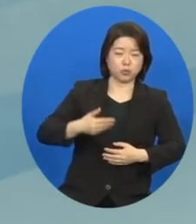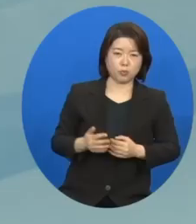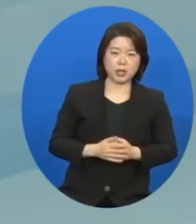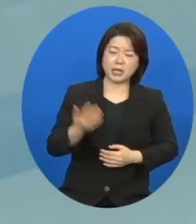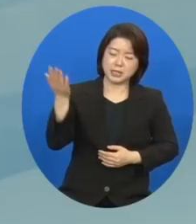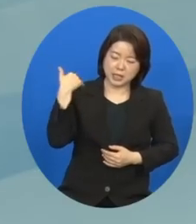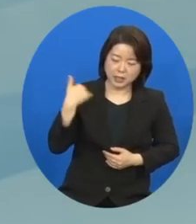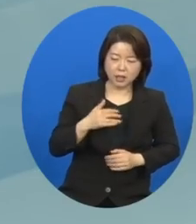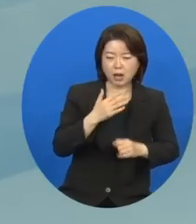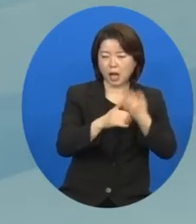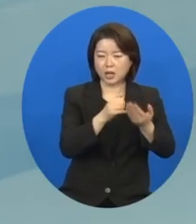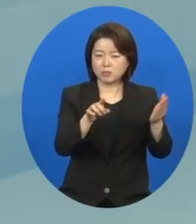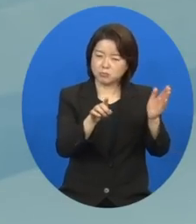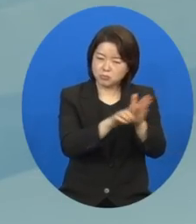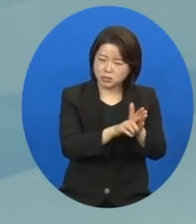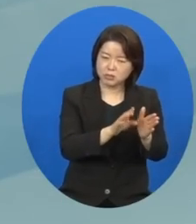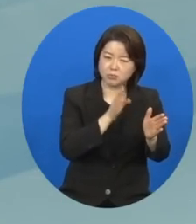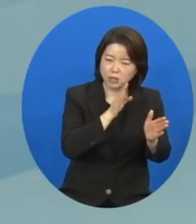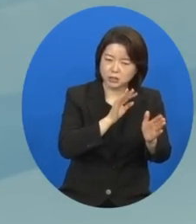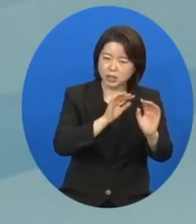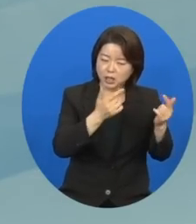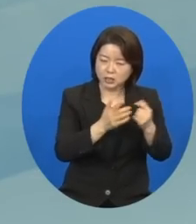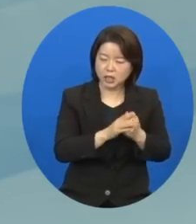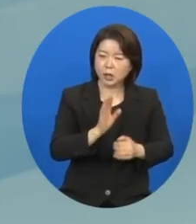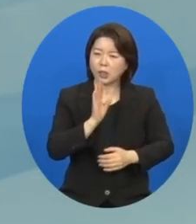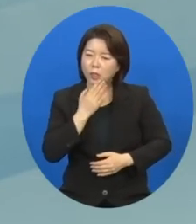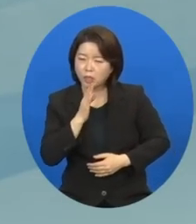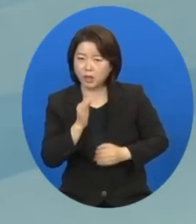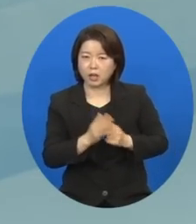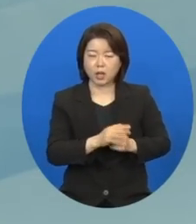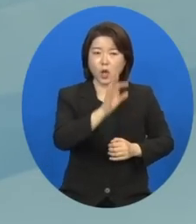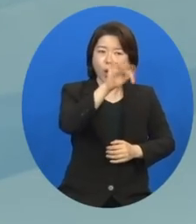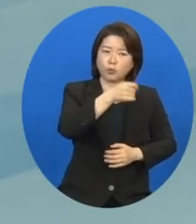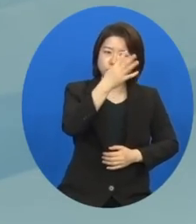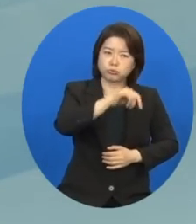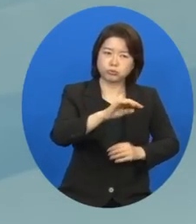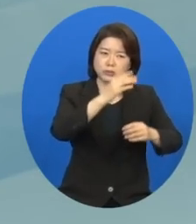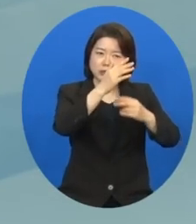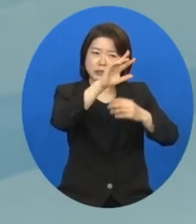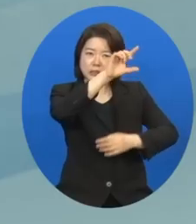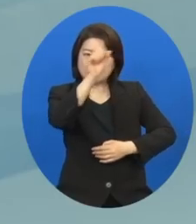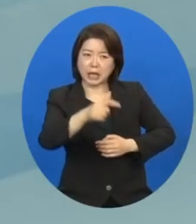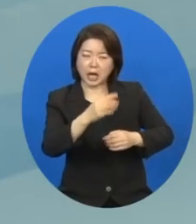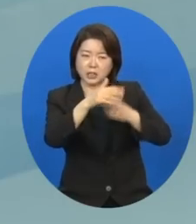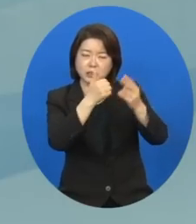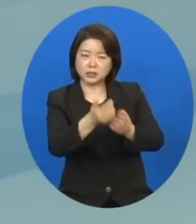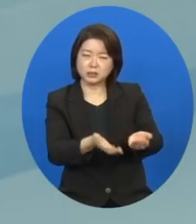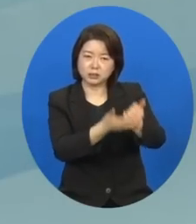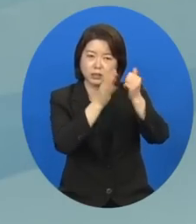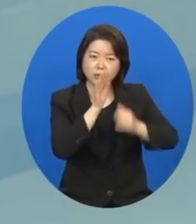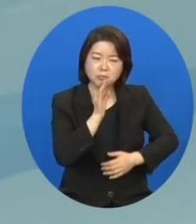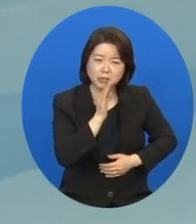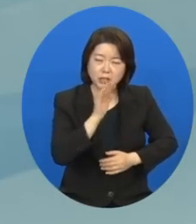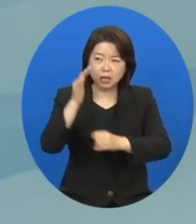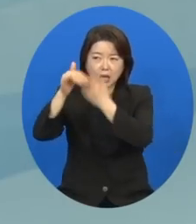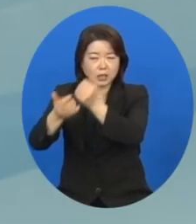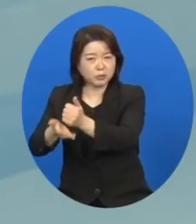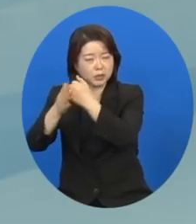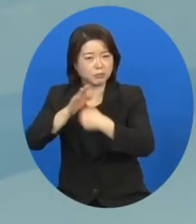하나님을 믿는 것인지 많은 것인지 이 우루 신을 섬기는 것인지 하나님을 섬기는 것인지 분명하지 않았는데